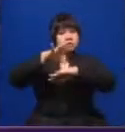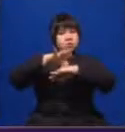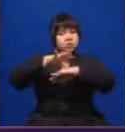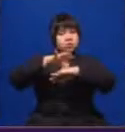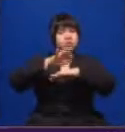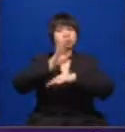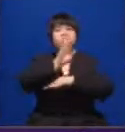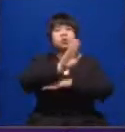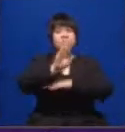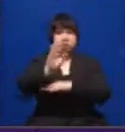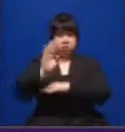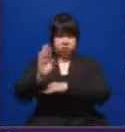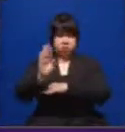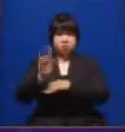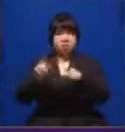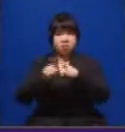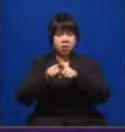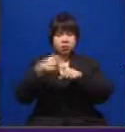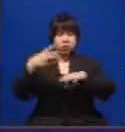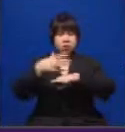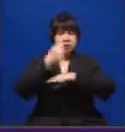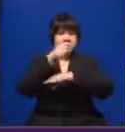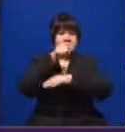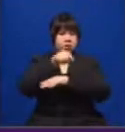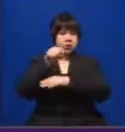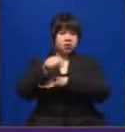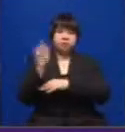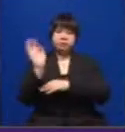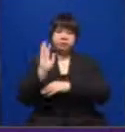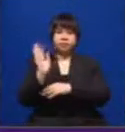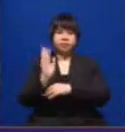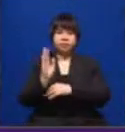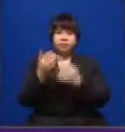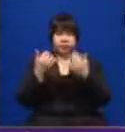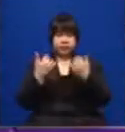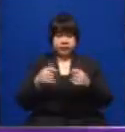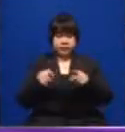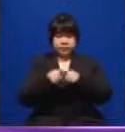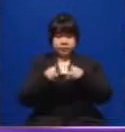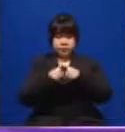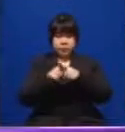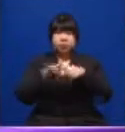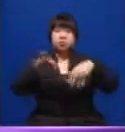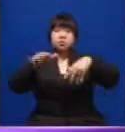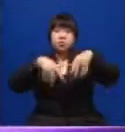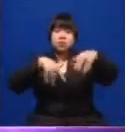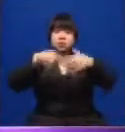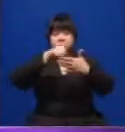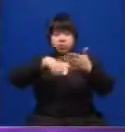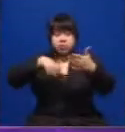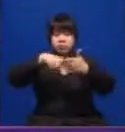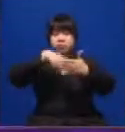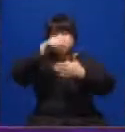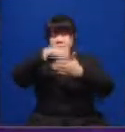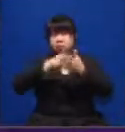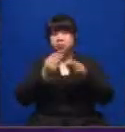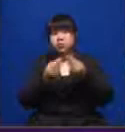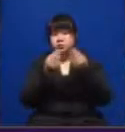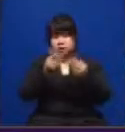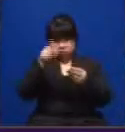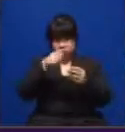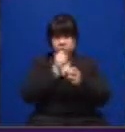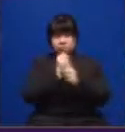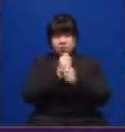หน้าที่ของเขาก็คือไม่ต้องตกเป็นเครื่องมือของใครก็คือยึดหลักที่เขาได้เลือกตั้งที่คนเขาเลือกเข้ามาให้ทำหน้าที่ปฏิบัติที่ดีที่สุดครับ